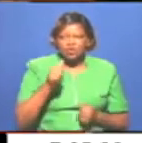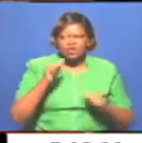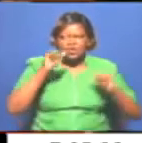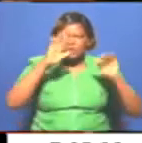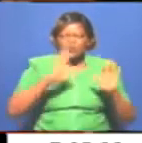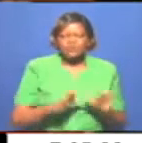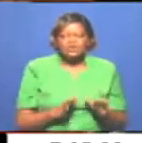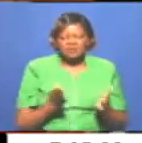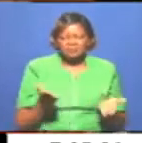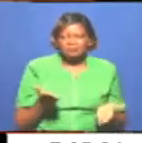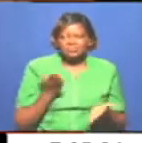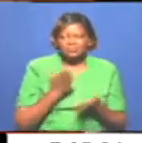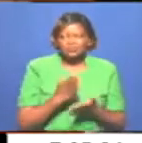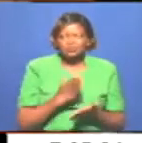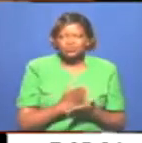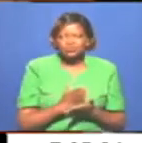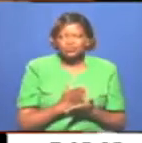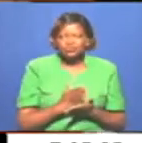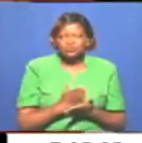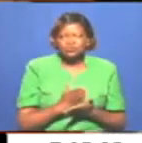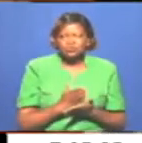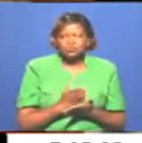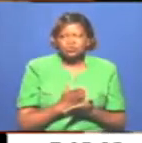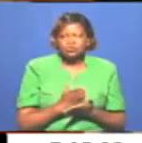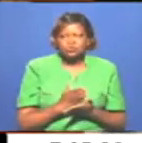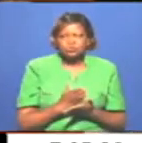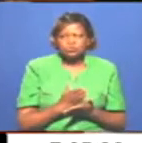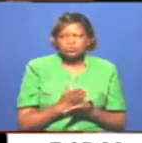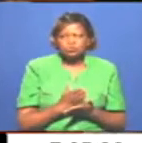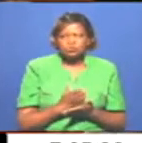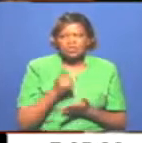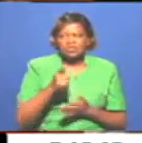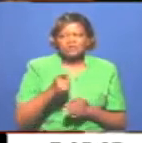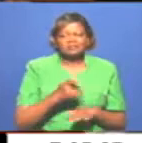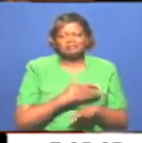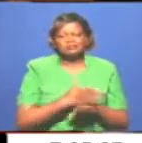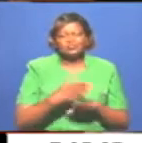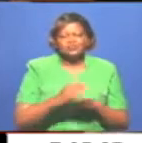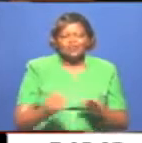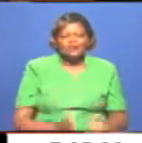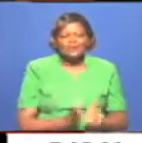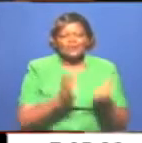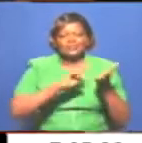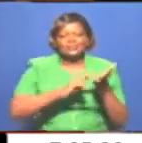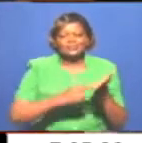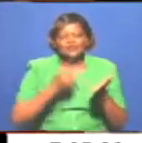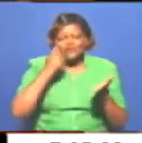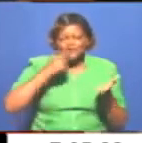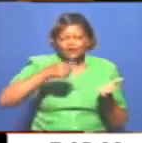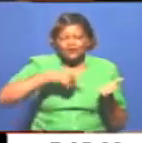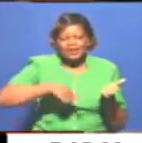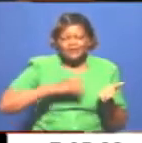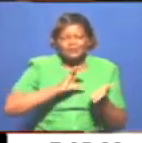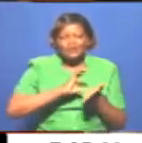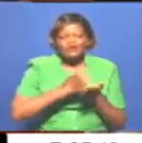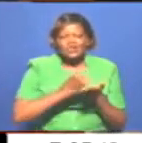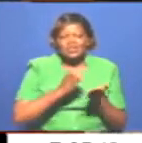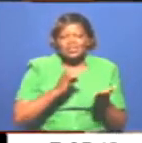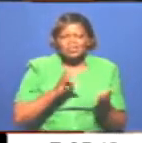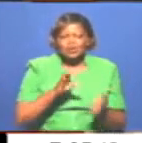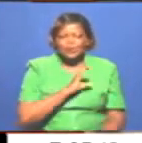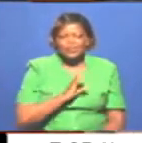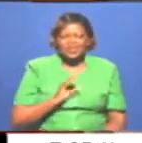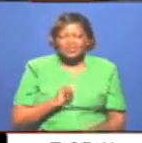It in fact renders it a wastage of public resources for us to be funding a commission that does